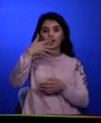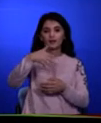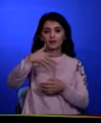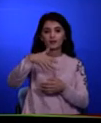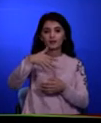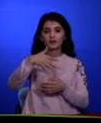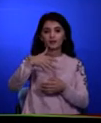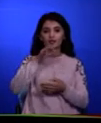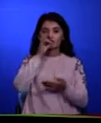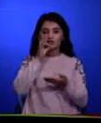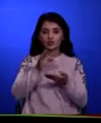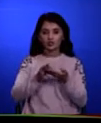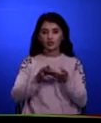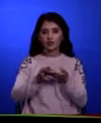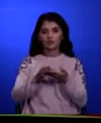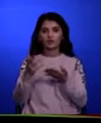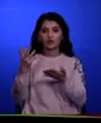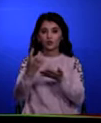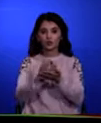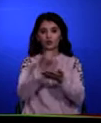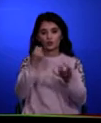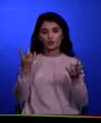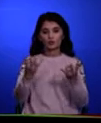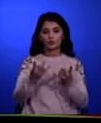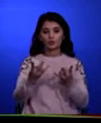sonlarni topishimiz kerak.